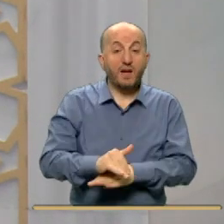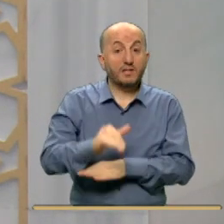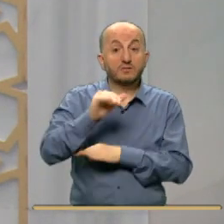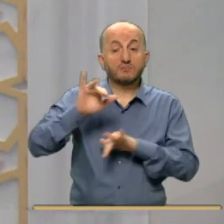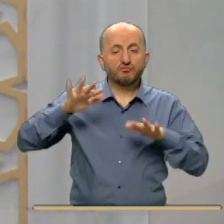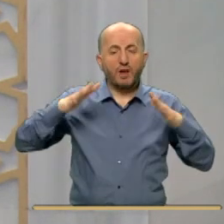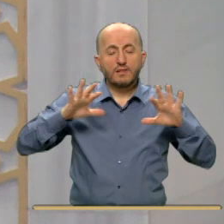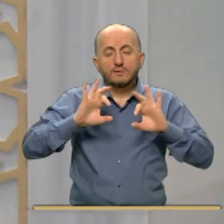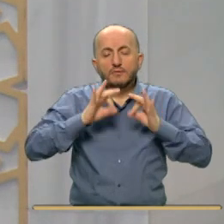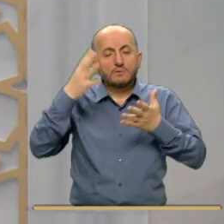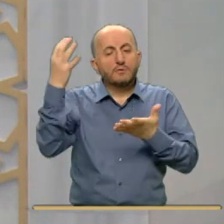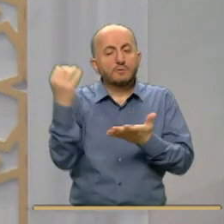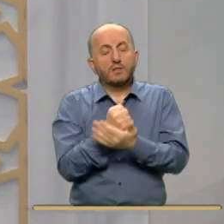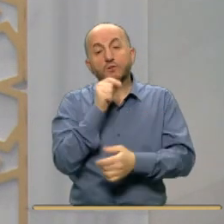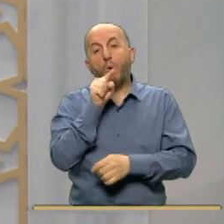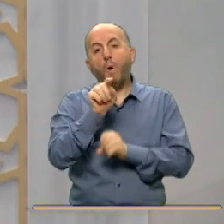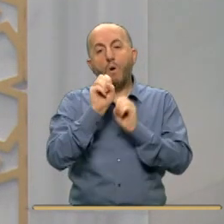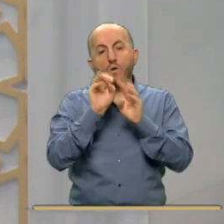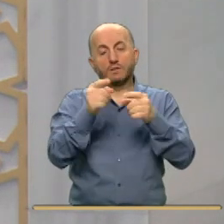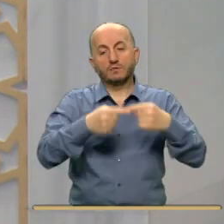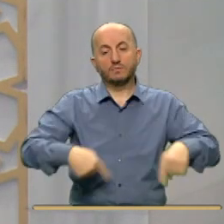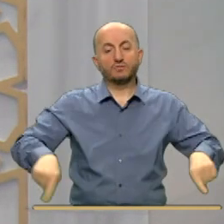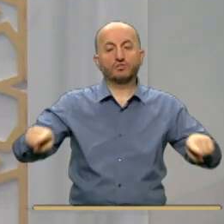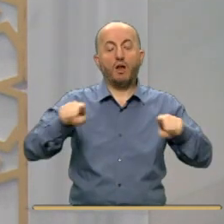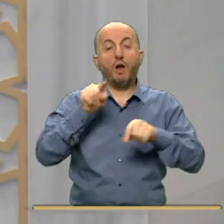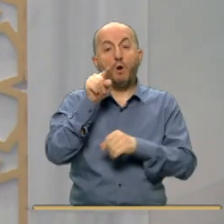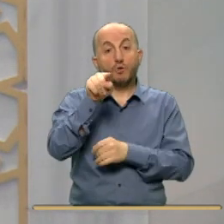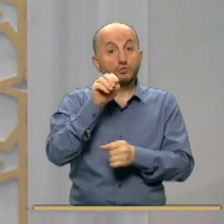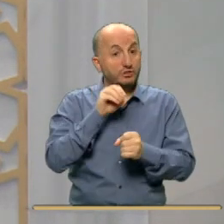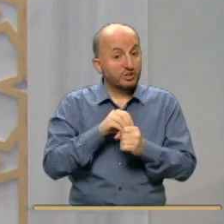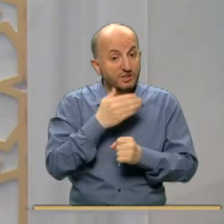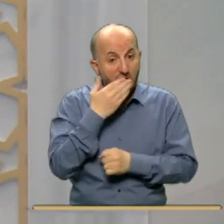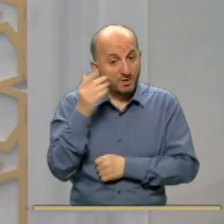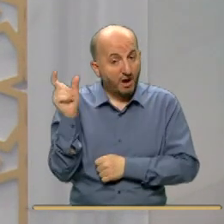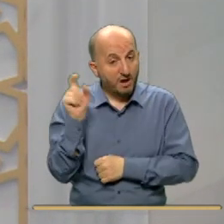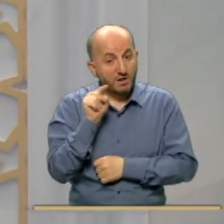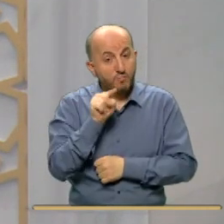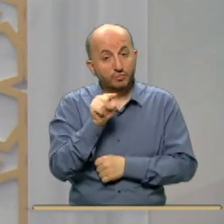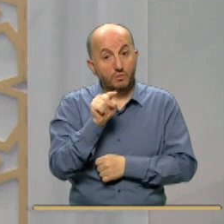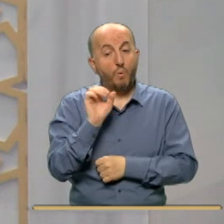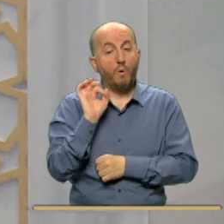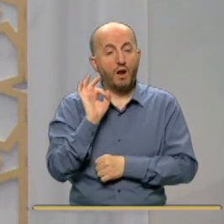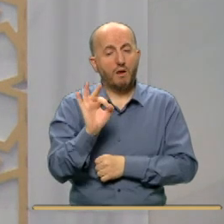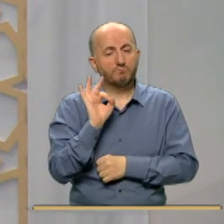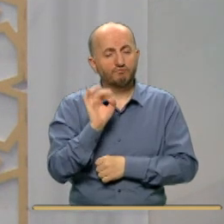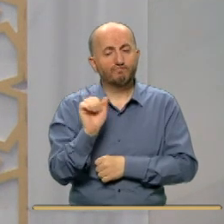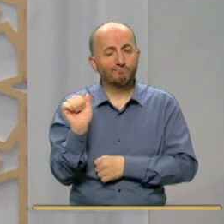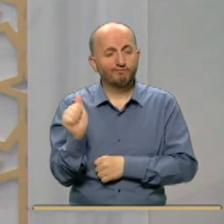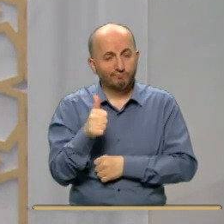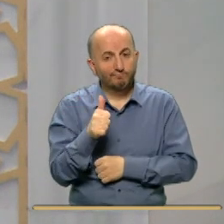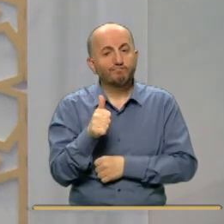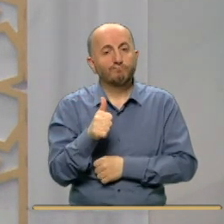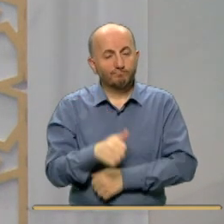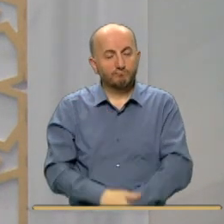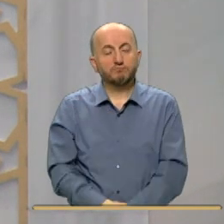nasıl kazanılacağını o öğretti bize. Onun için Ramazan ayı bu açıdan da çok değerli ve anlamlıdır